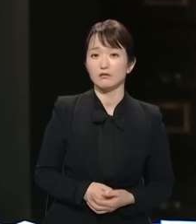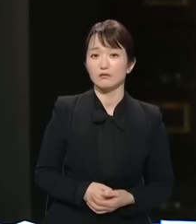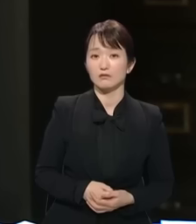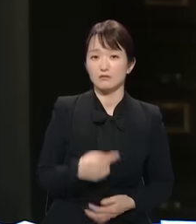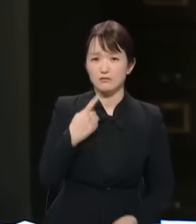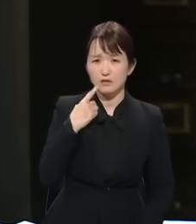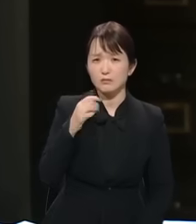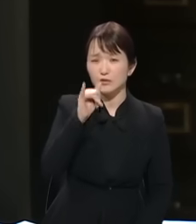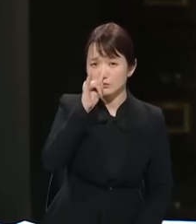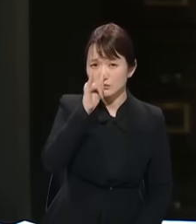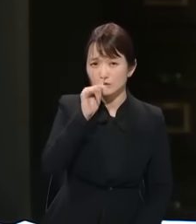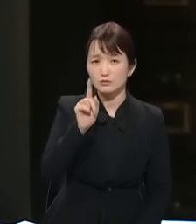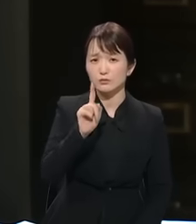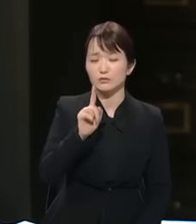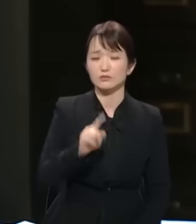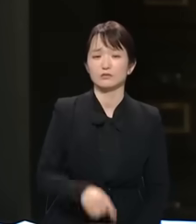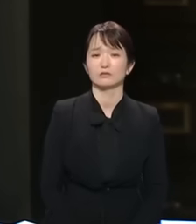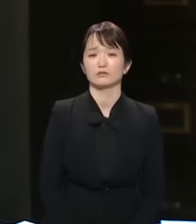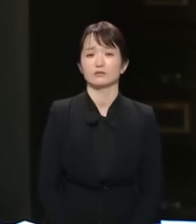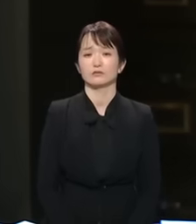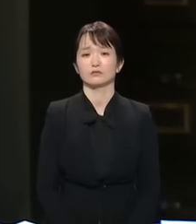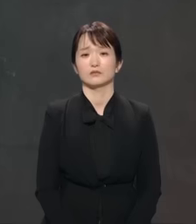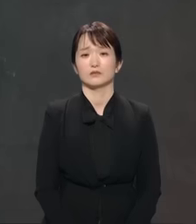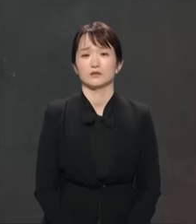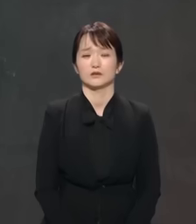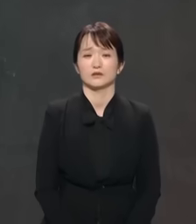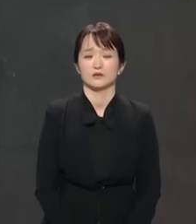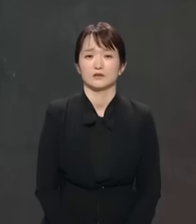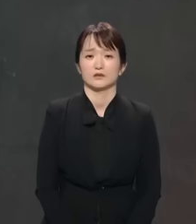무시무시한 협박도 있었다는 겁니다. 체크포인트 짚어보죠.